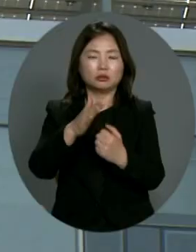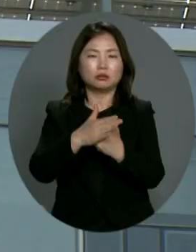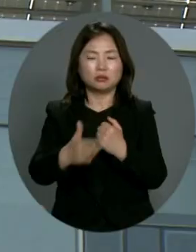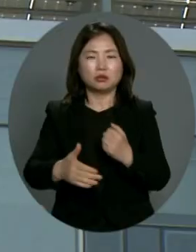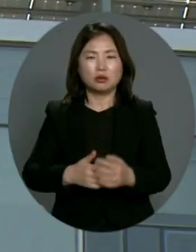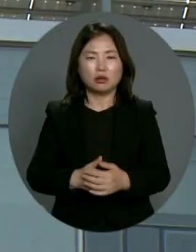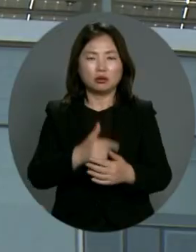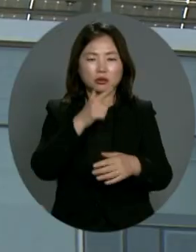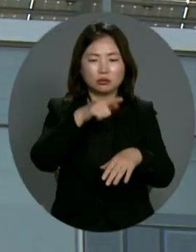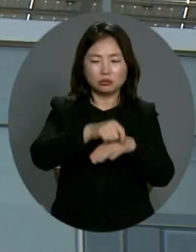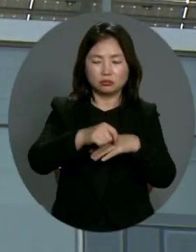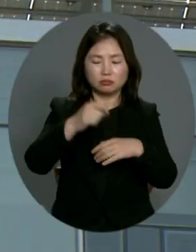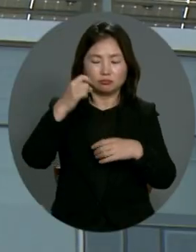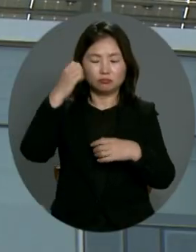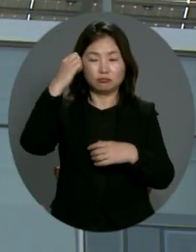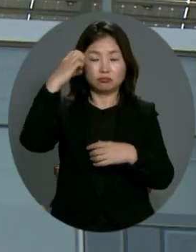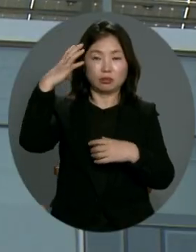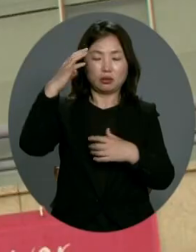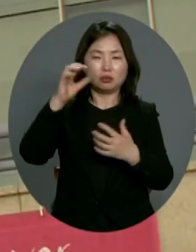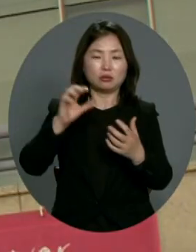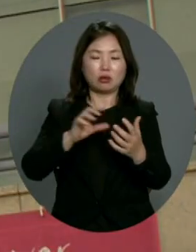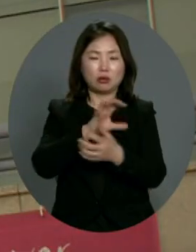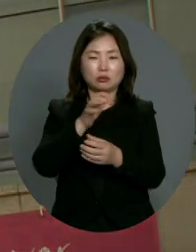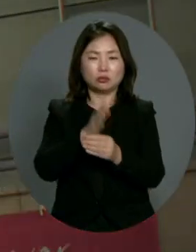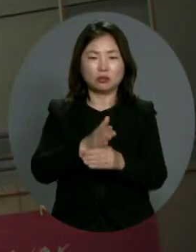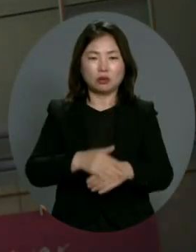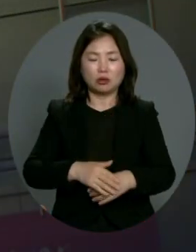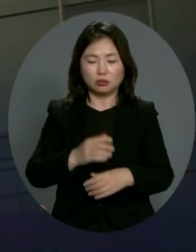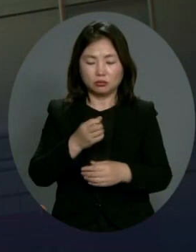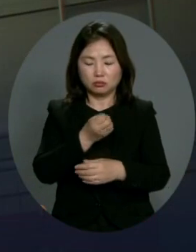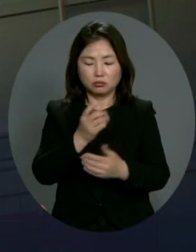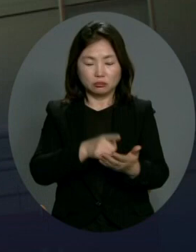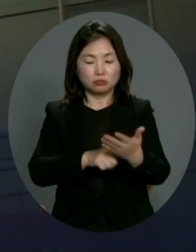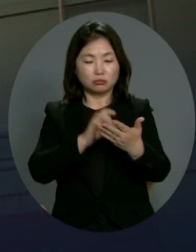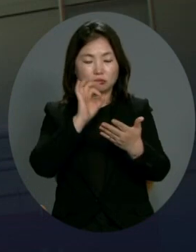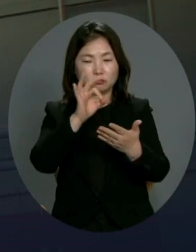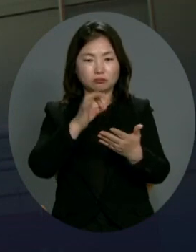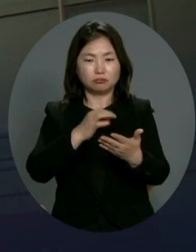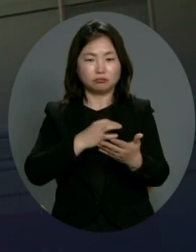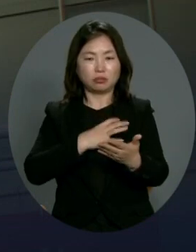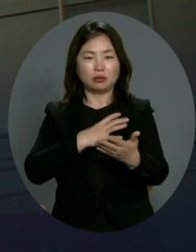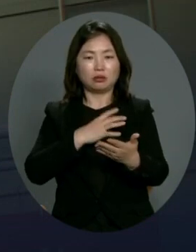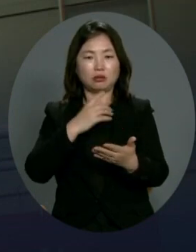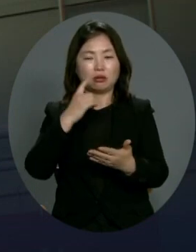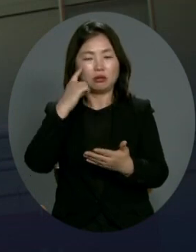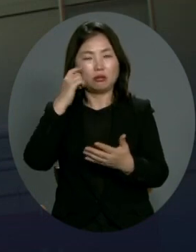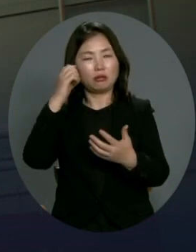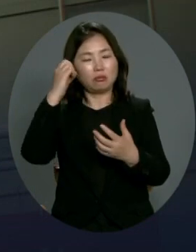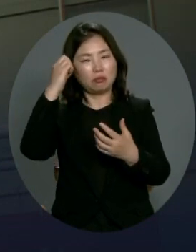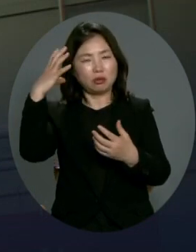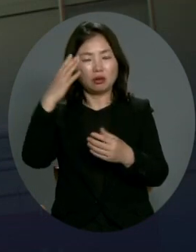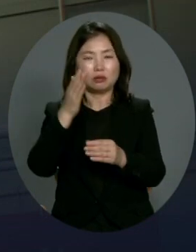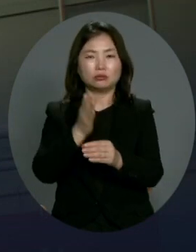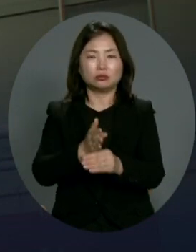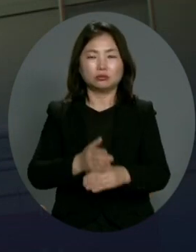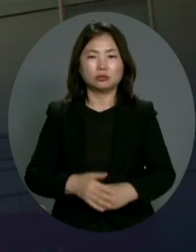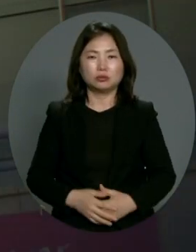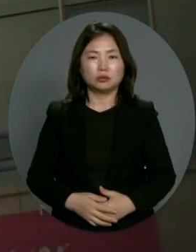내용이어서 달성군은 혼란에 빠졌습니다. 시선 맞는 거 보고 인지를 했습니다. 지금 뭐 호응이 붕뜨가 있는